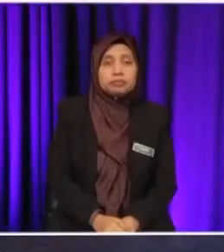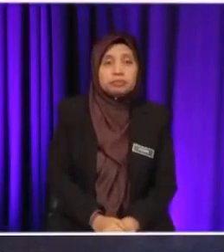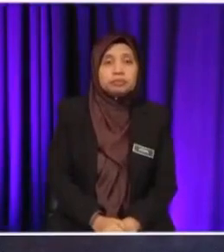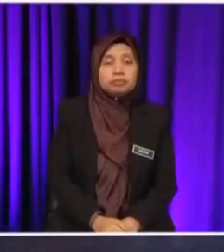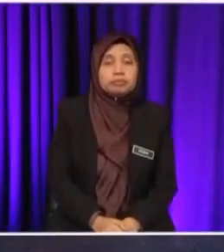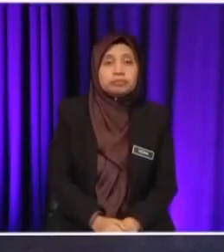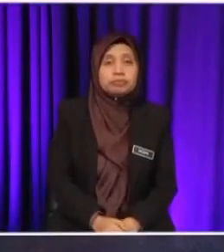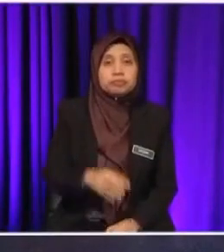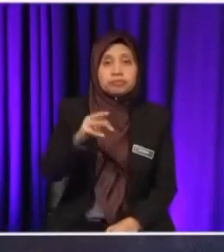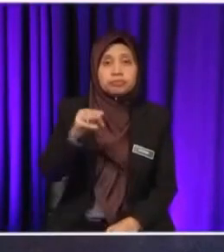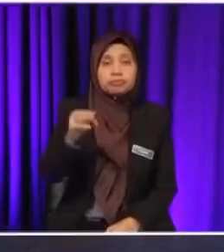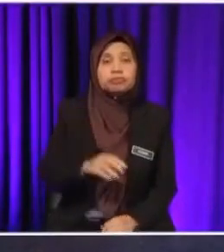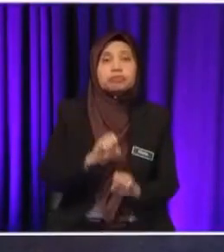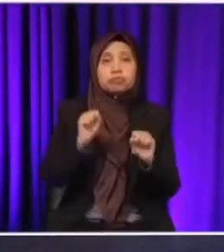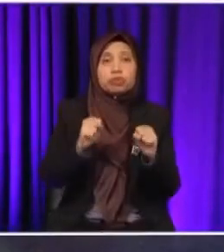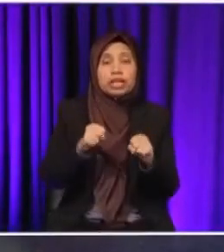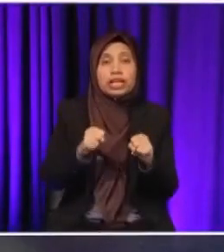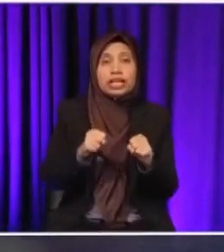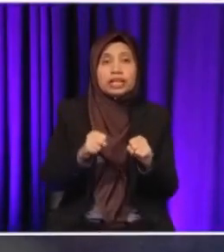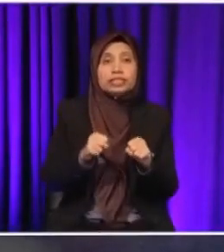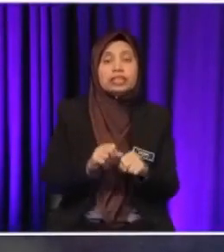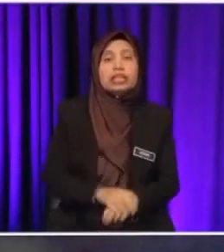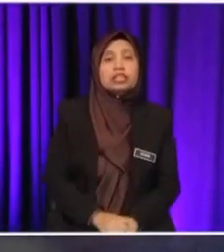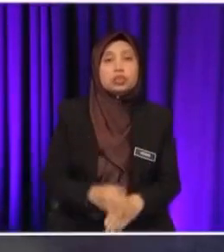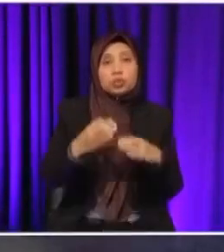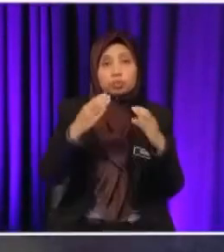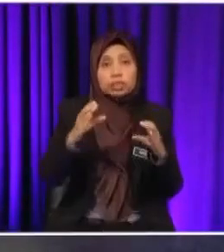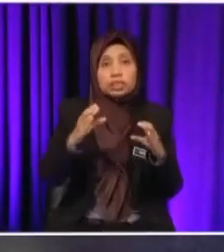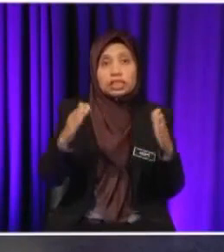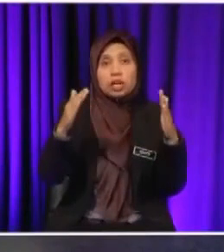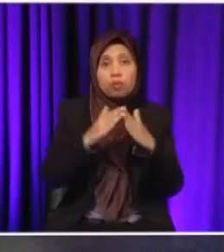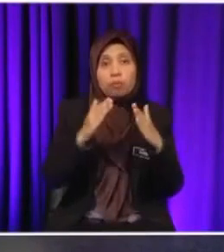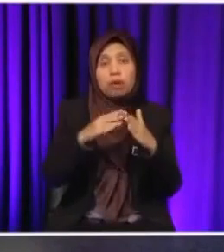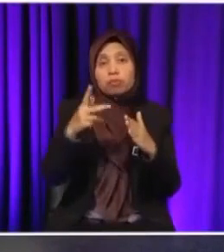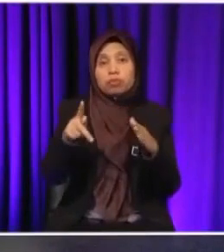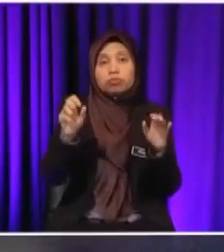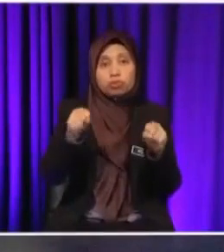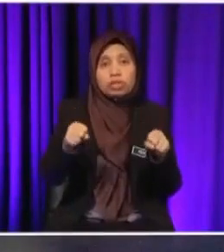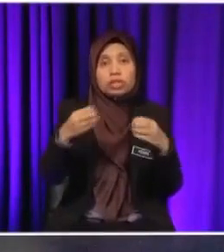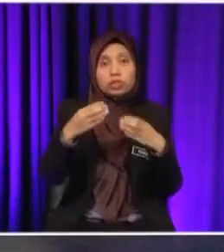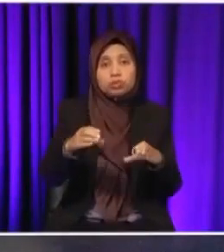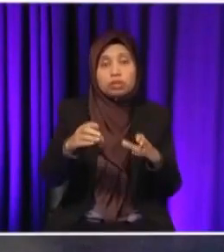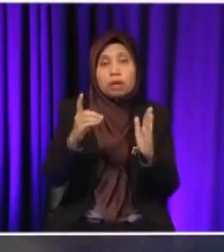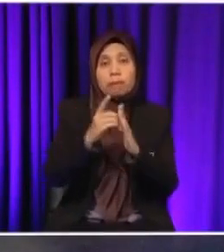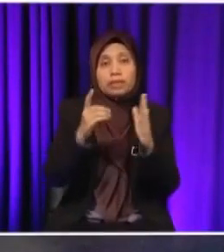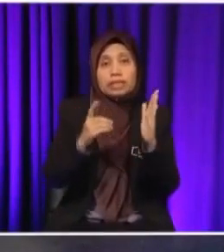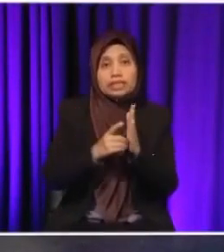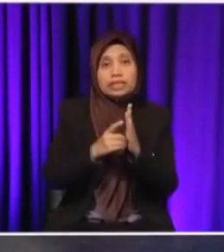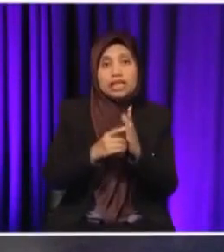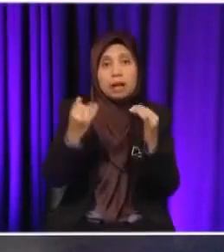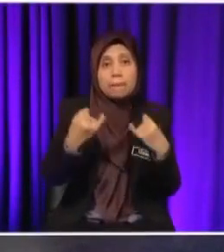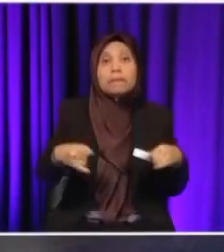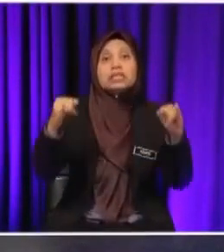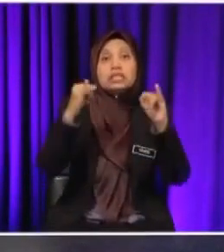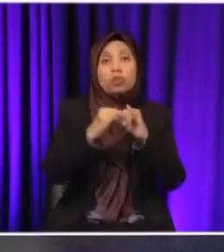Baik, murid-murid. Anda juga di rumah boleh turut mencuba berdasarkan peristiwa penting